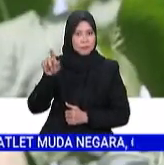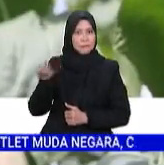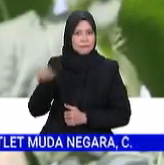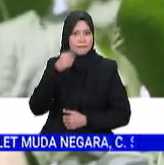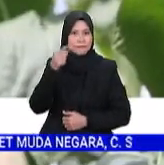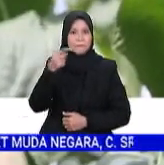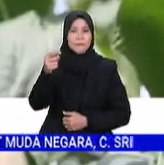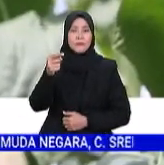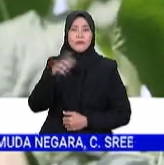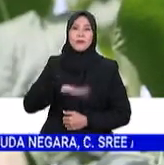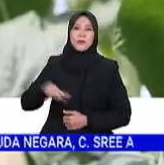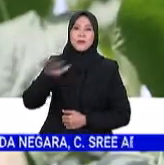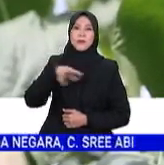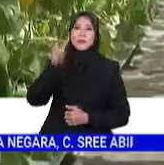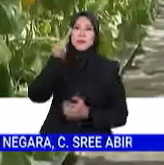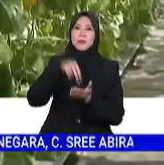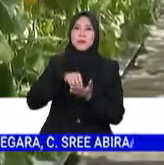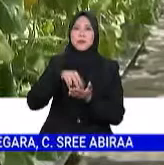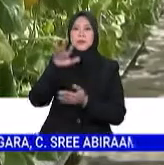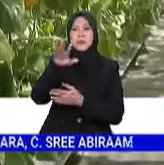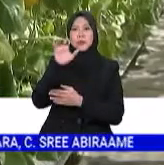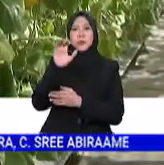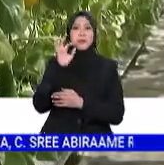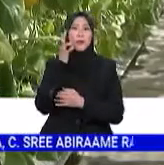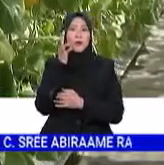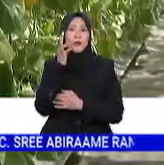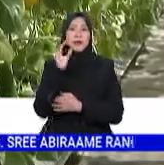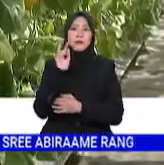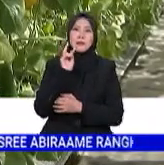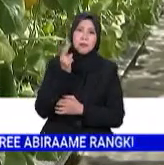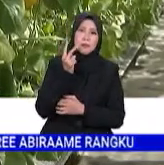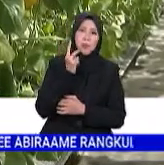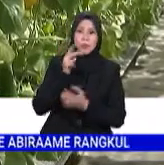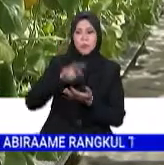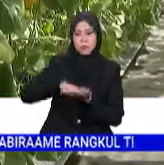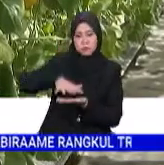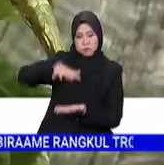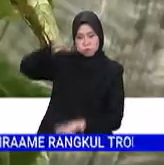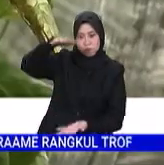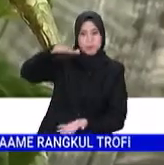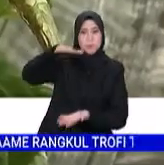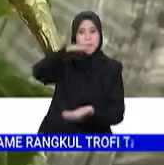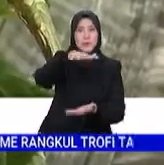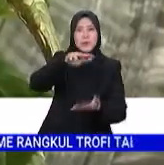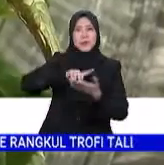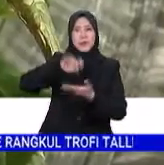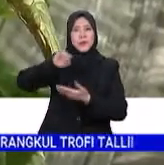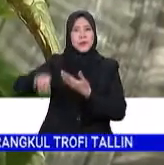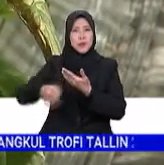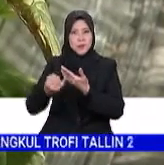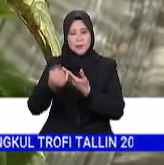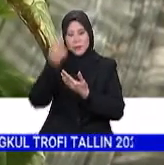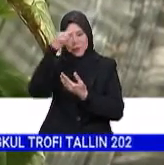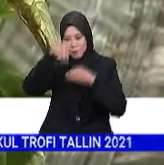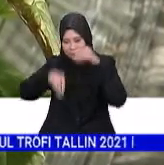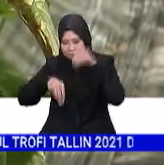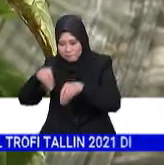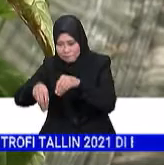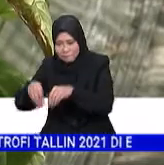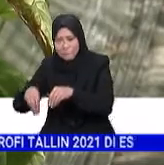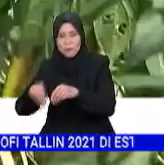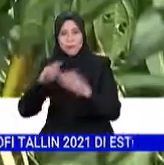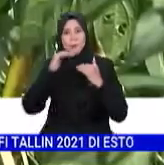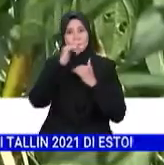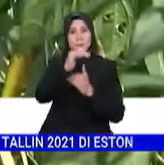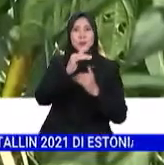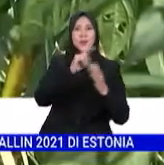berkata, hampir 2,500 tan buah-buahan dan sayur-sayuran dihasilkan menerusi projek fertigasi bagi tempoh Januari